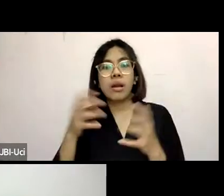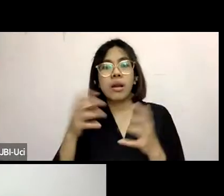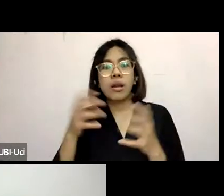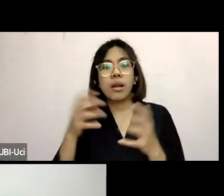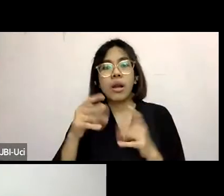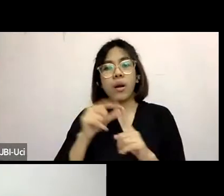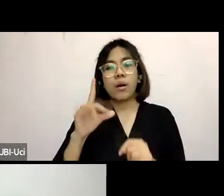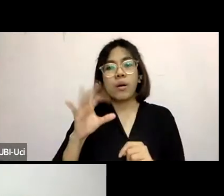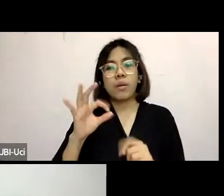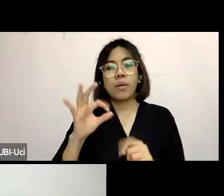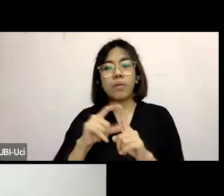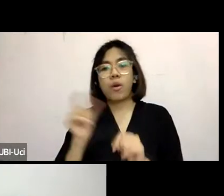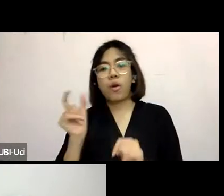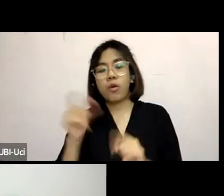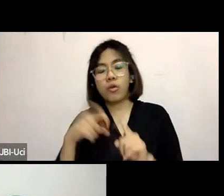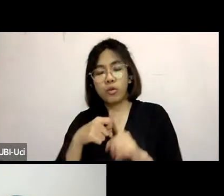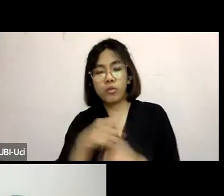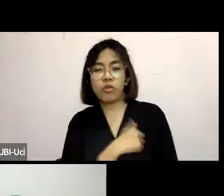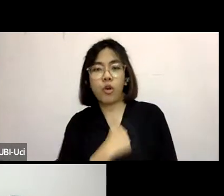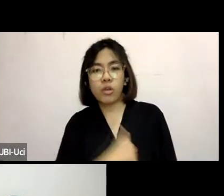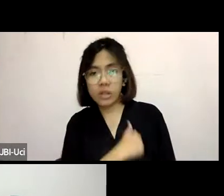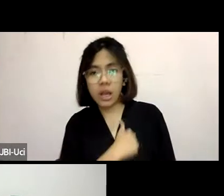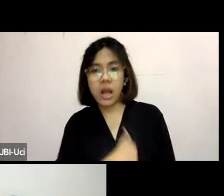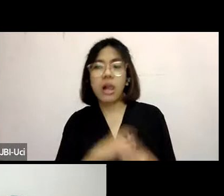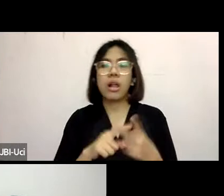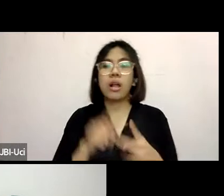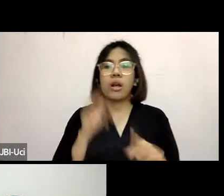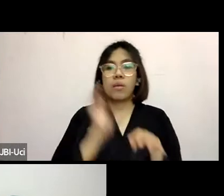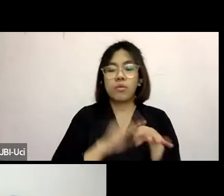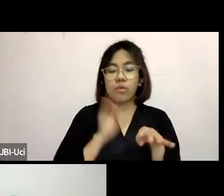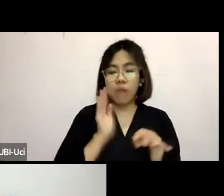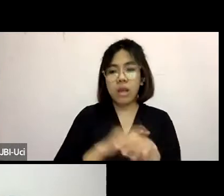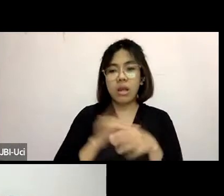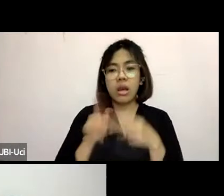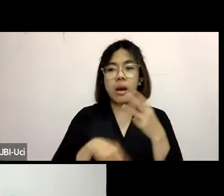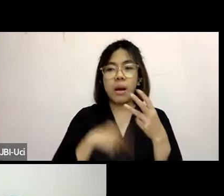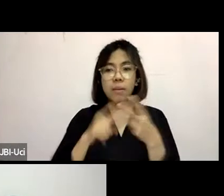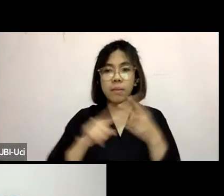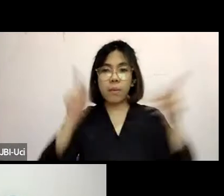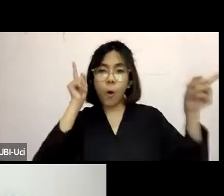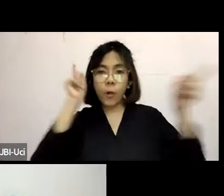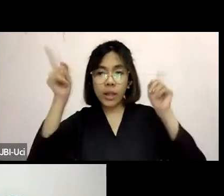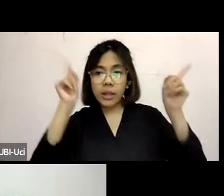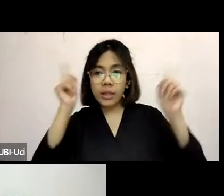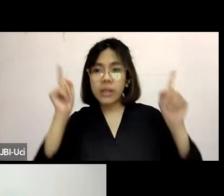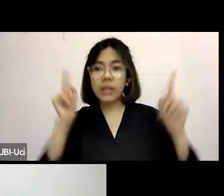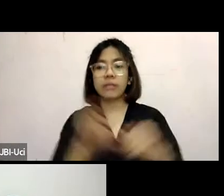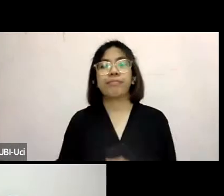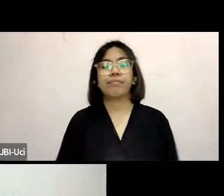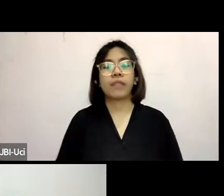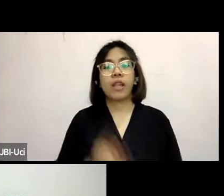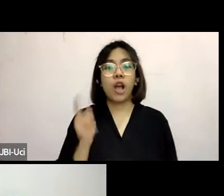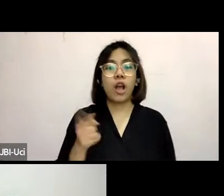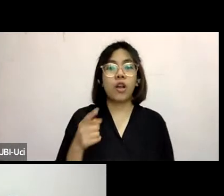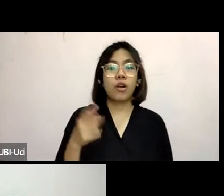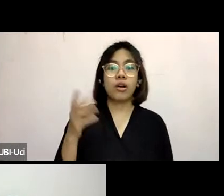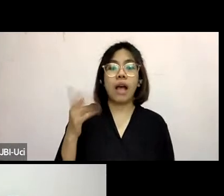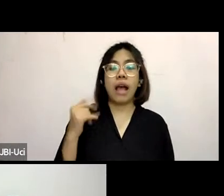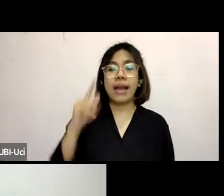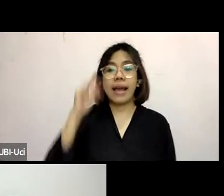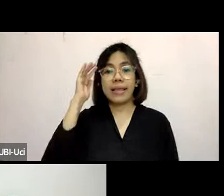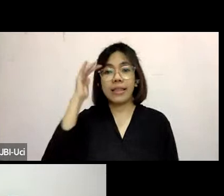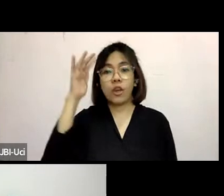kebudayaan karena itu menyambung kepada Agung Sastro maka